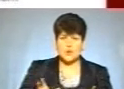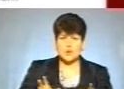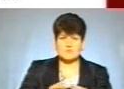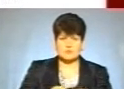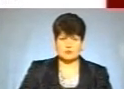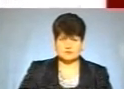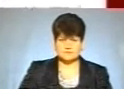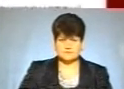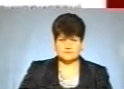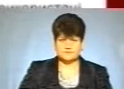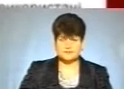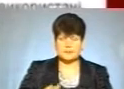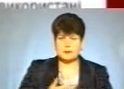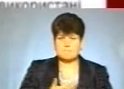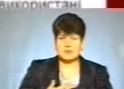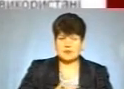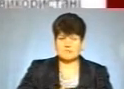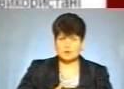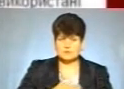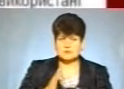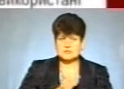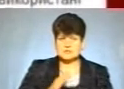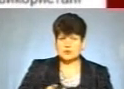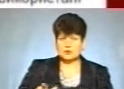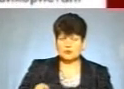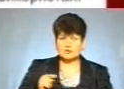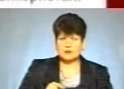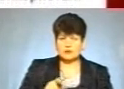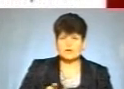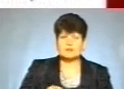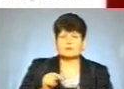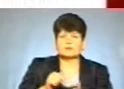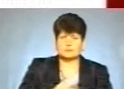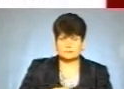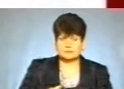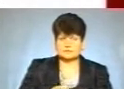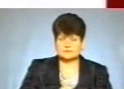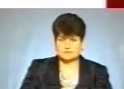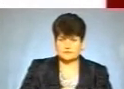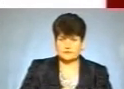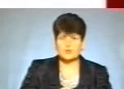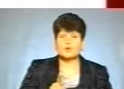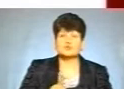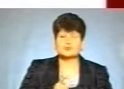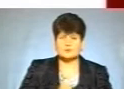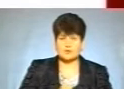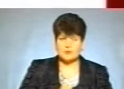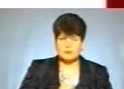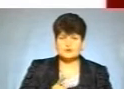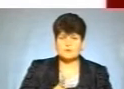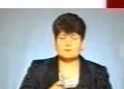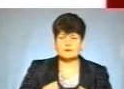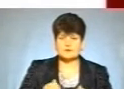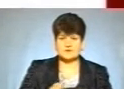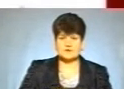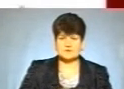об'єднується. Ми хвилюємось за долю тих людей, які потрапляють під скорочення. Ось що ми робимо, щоб